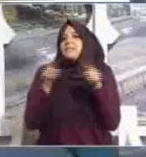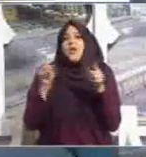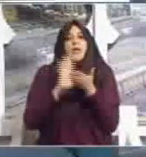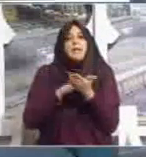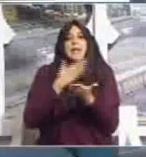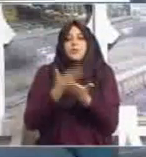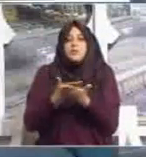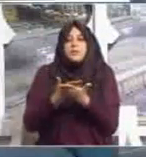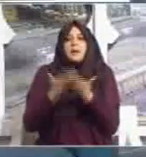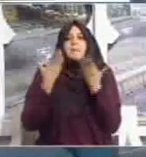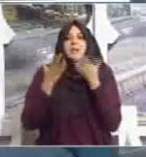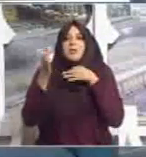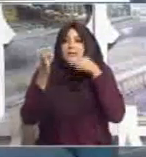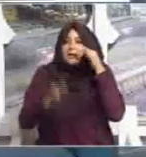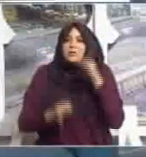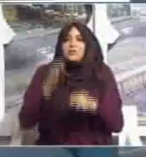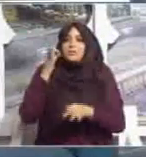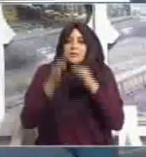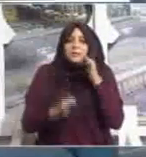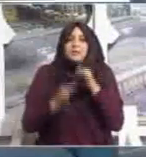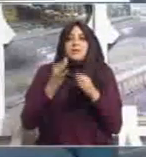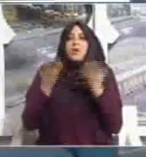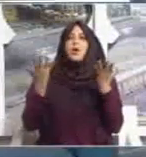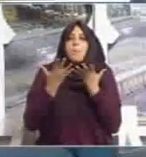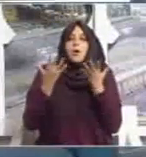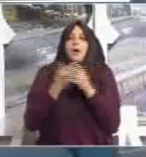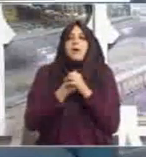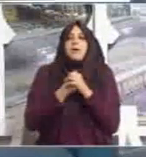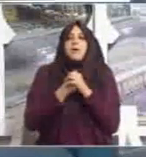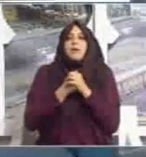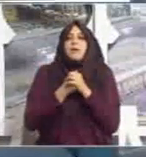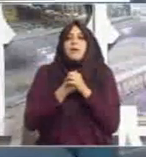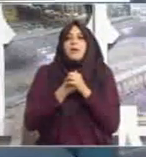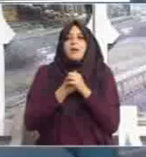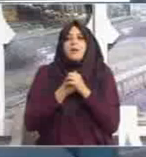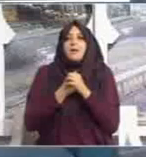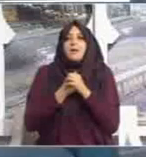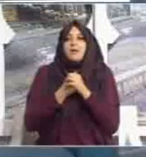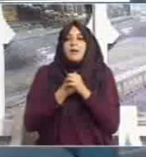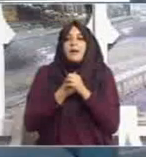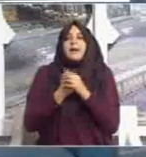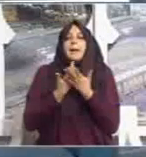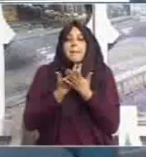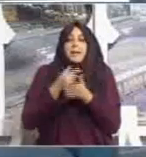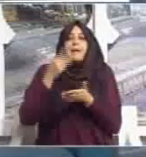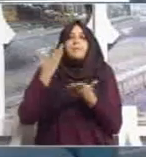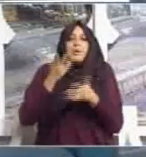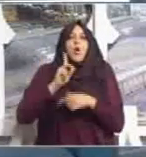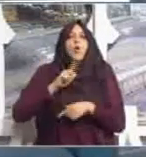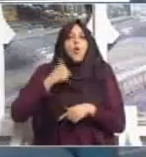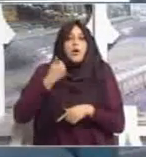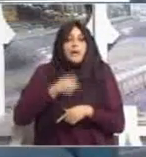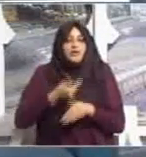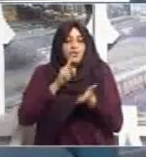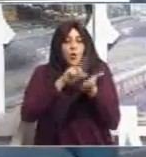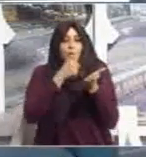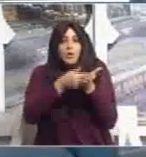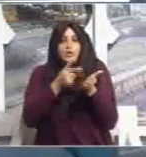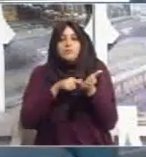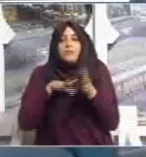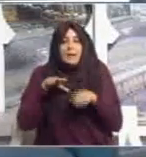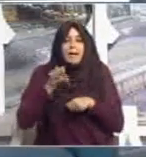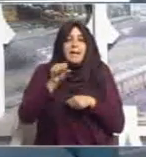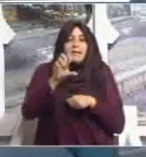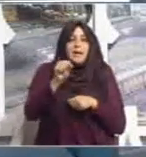الان وقعت محاكم كل وحده. ايه. كيفاش من طبع. ومن بعد وقع الان استدرك